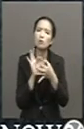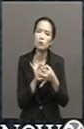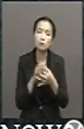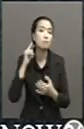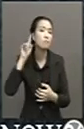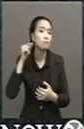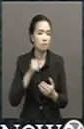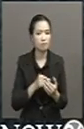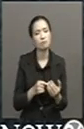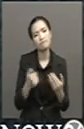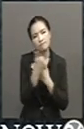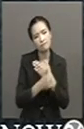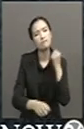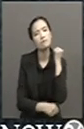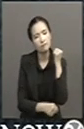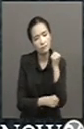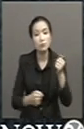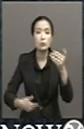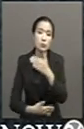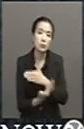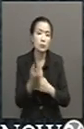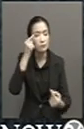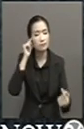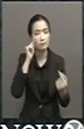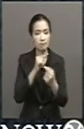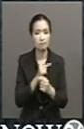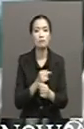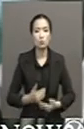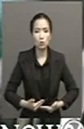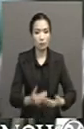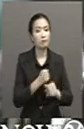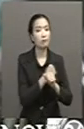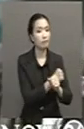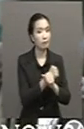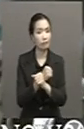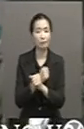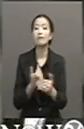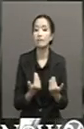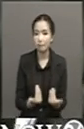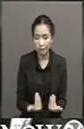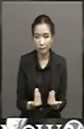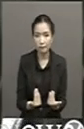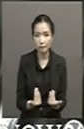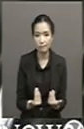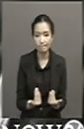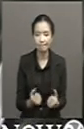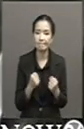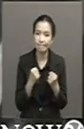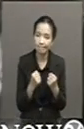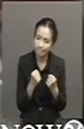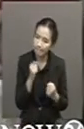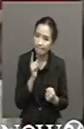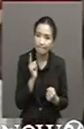ที่อยู่ในประเทศที่ยากจนขาดโอกาสในการเข้าถึงการคุมกำเนิดซึ่งตอนนี้อยู่ระหว่างการพยายามอย่าง